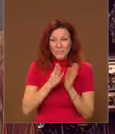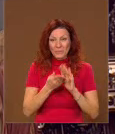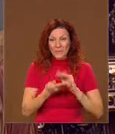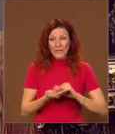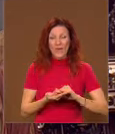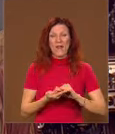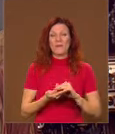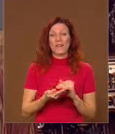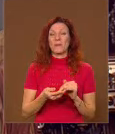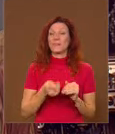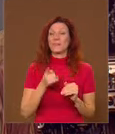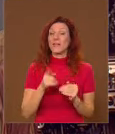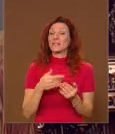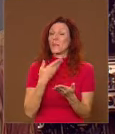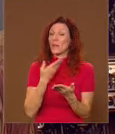предложени